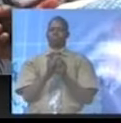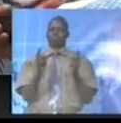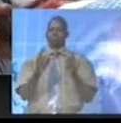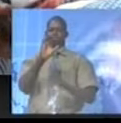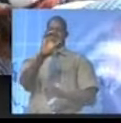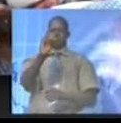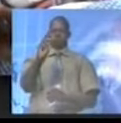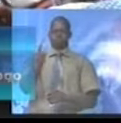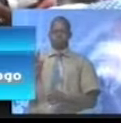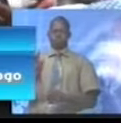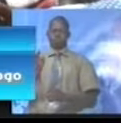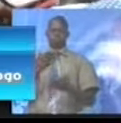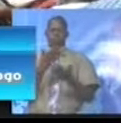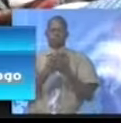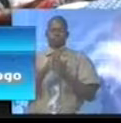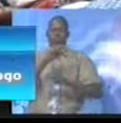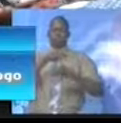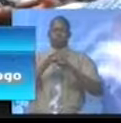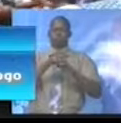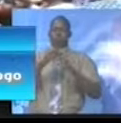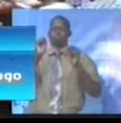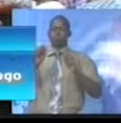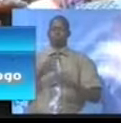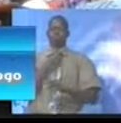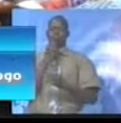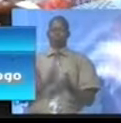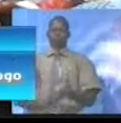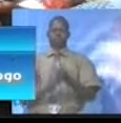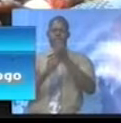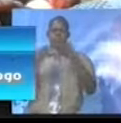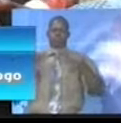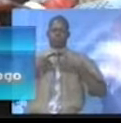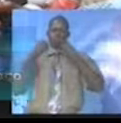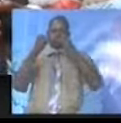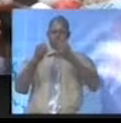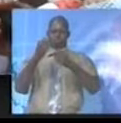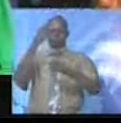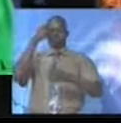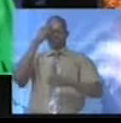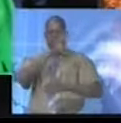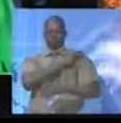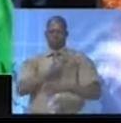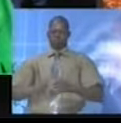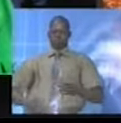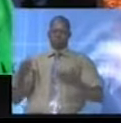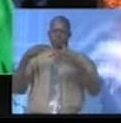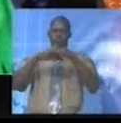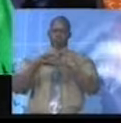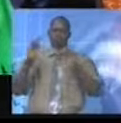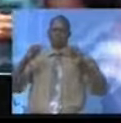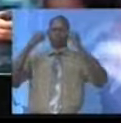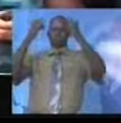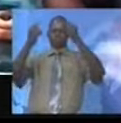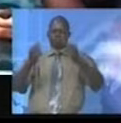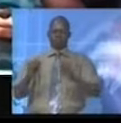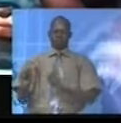CDP, bon, naturellement, je ne peux être qu'un soutien fort pour le maire entrant. Pour réussir son action à la